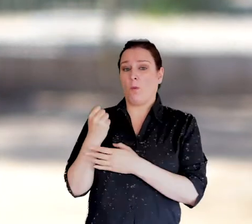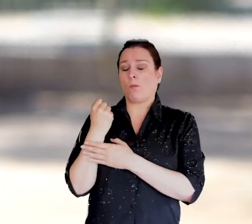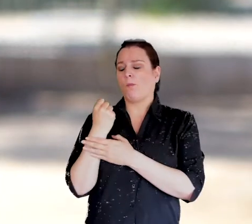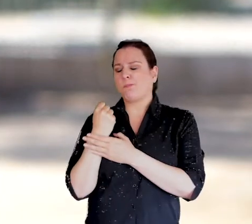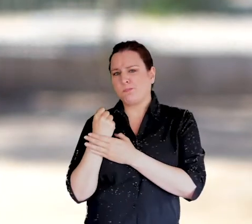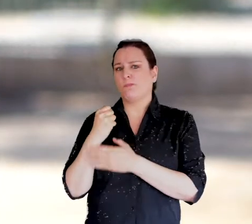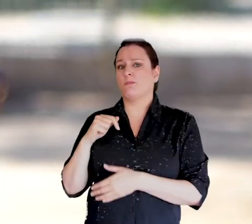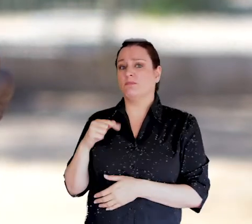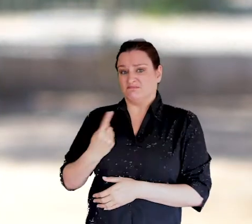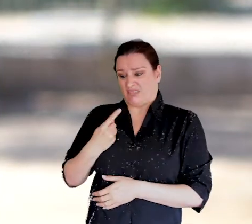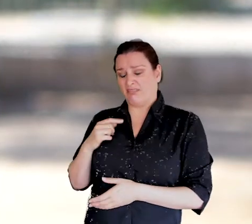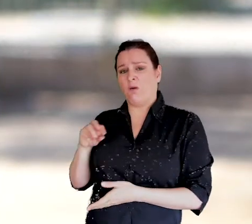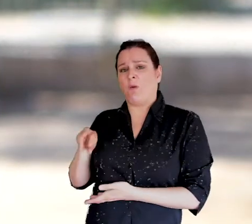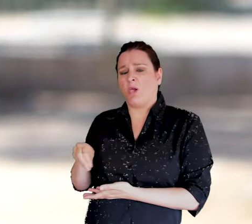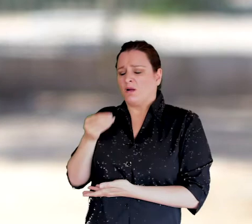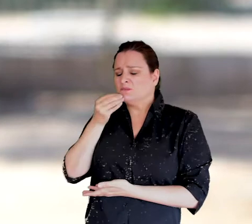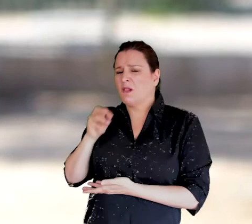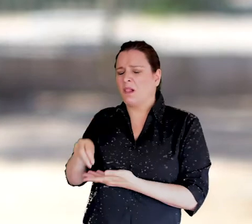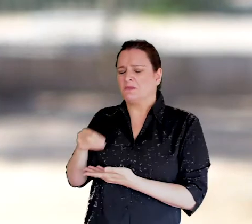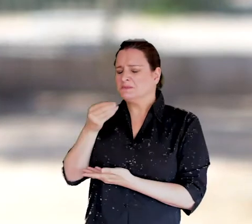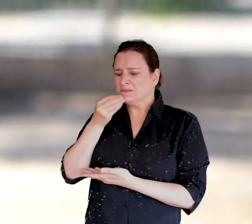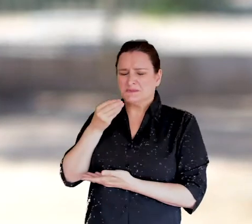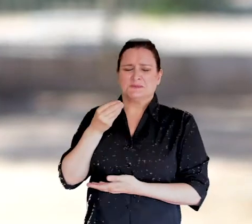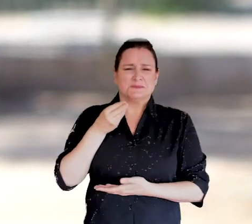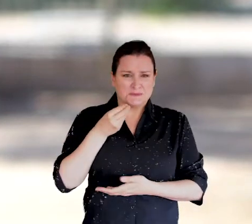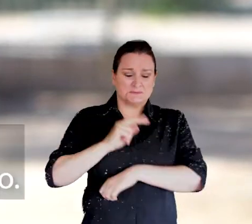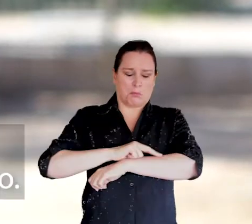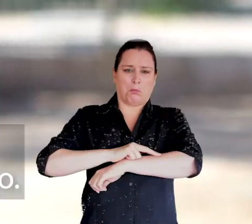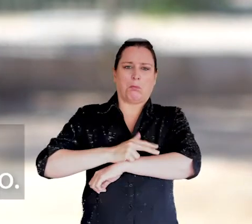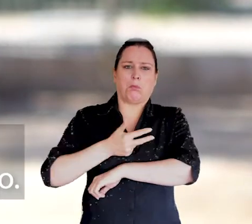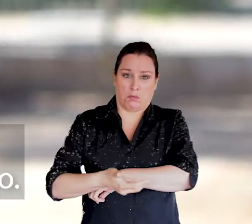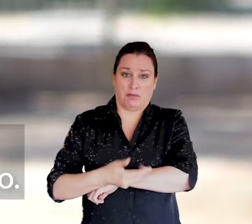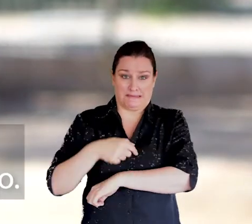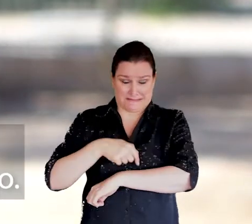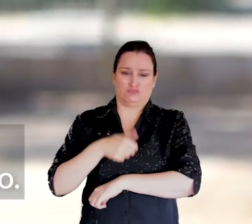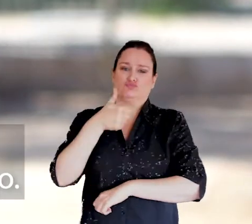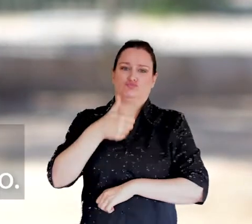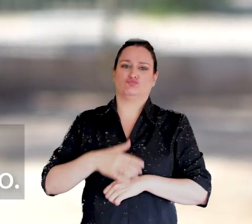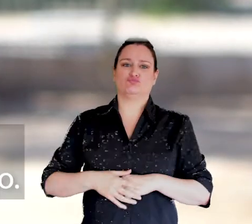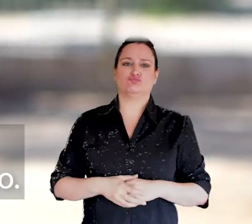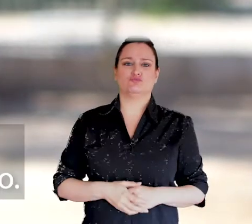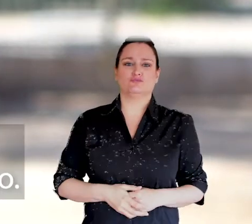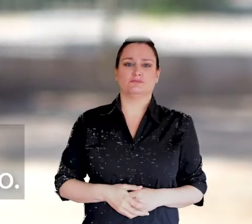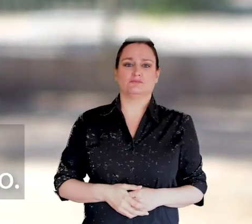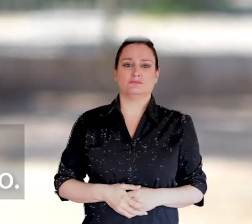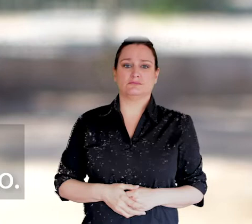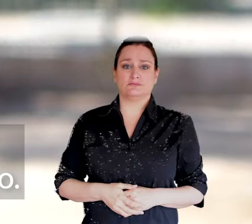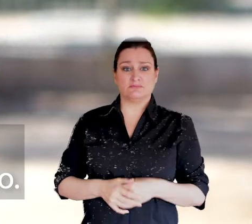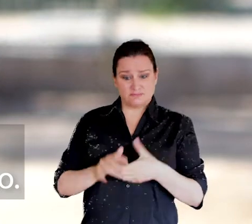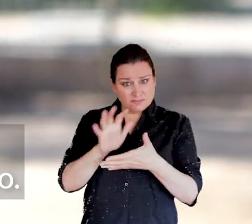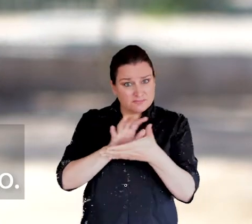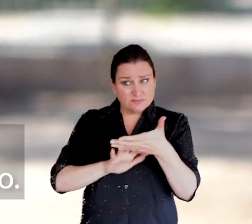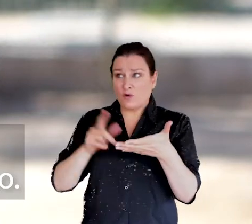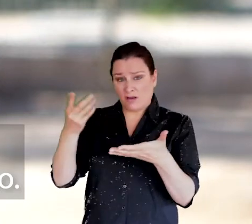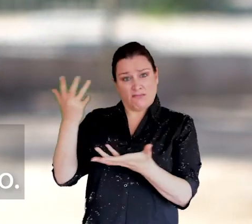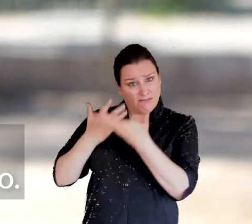is die, jy moet eerst jou band oploos maak en akkies. En dan as jy geakkies het, moet jy van jou eie akkies eet, laat ek